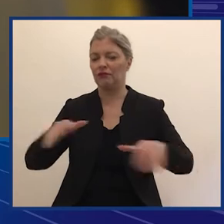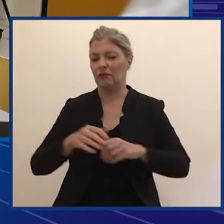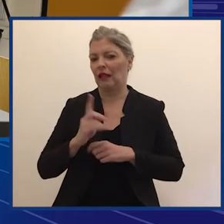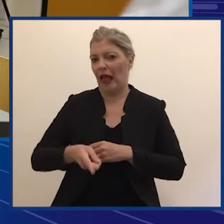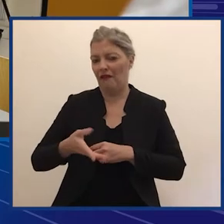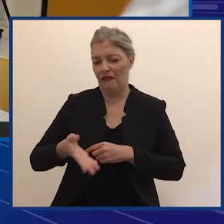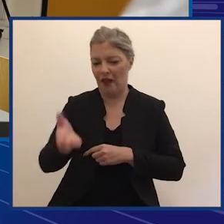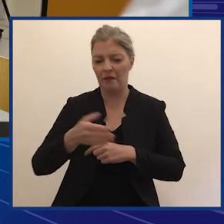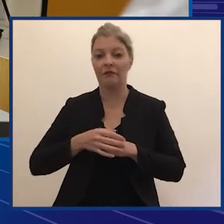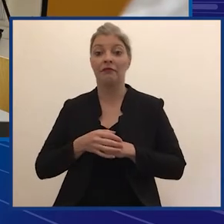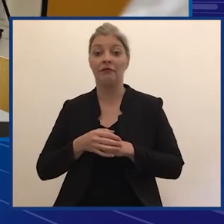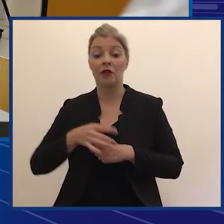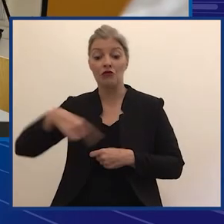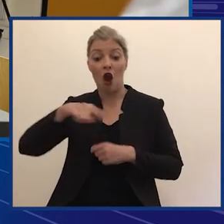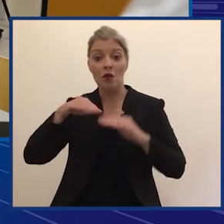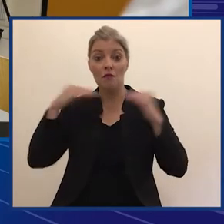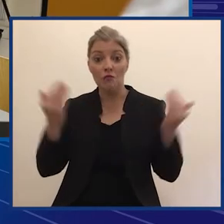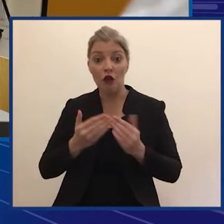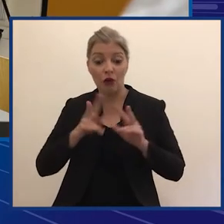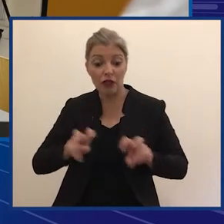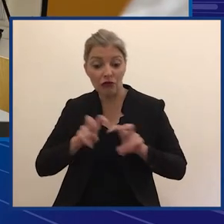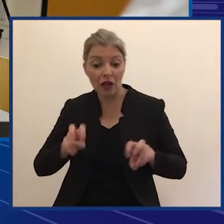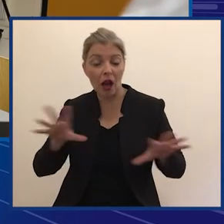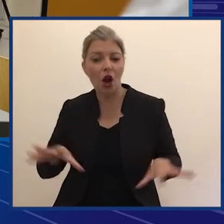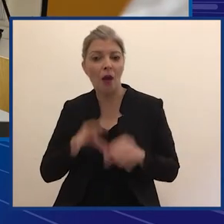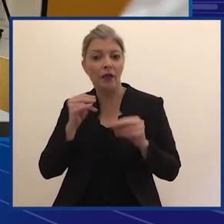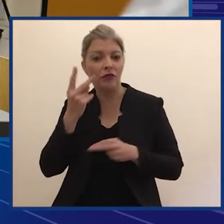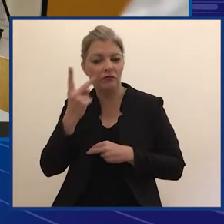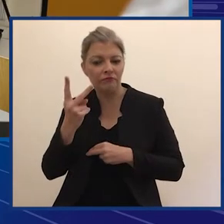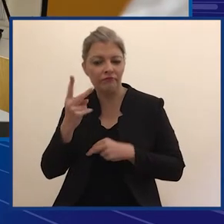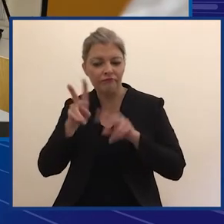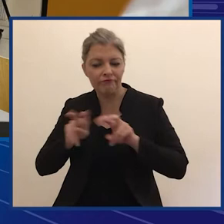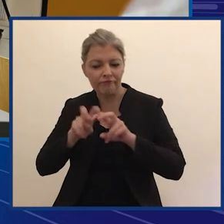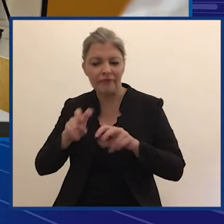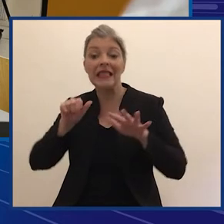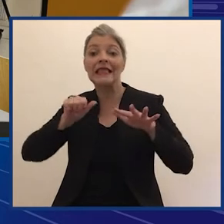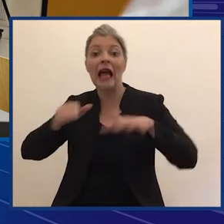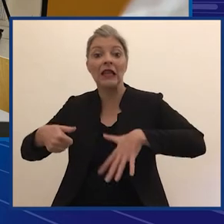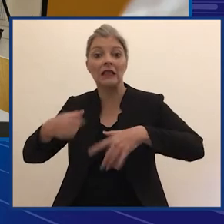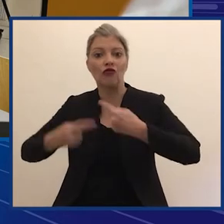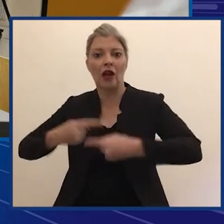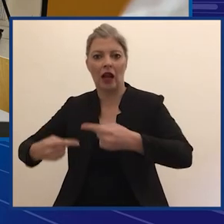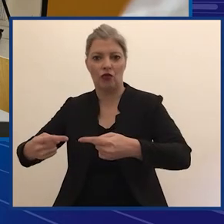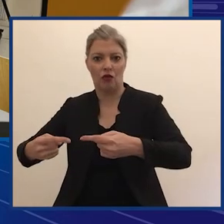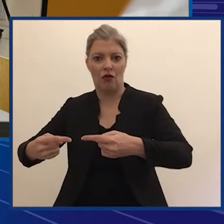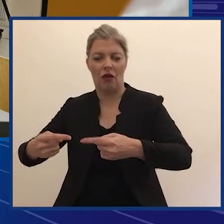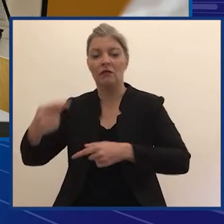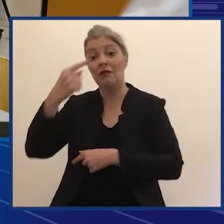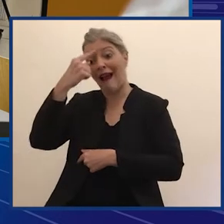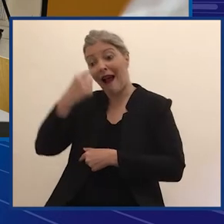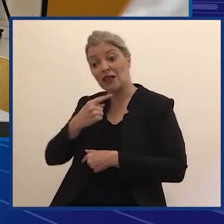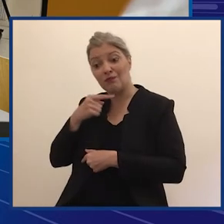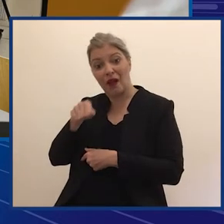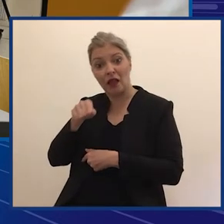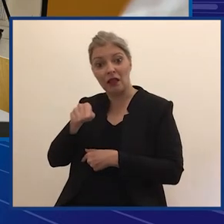cominceranno a fare. Noi nel mondo della ricerca cominciamo a guardare al mondo della sesta generazione. E quindi ci occupiamo di vari aspetti che